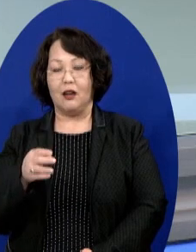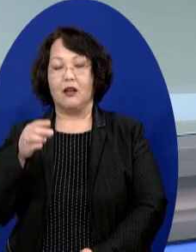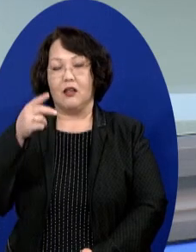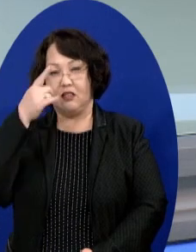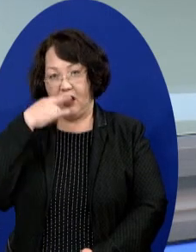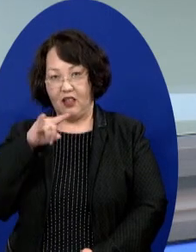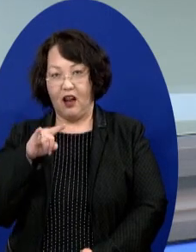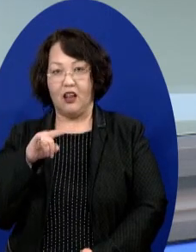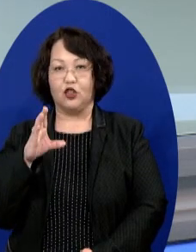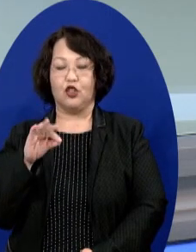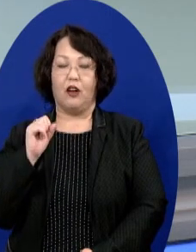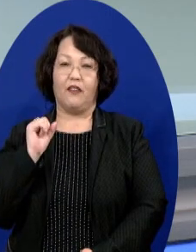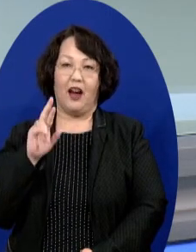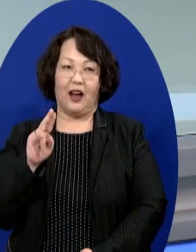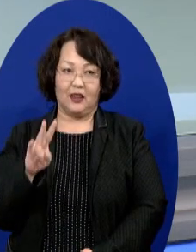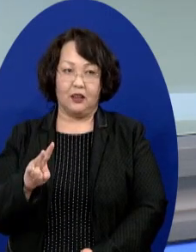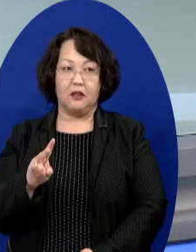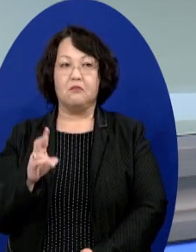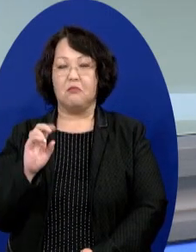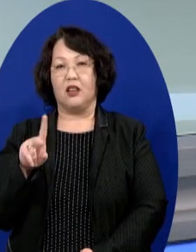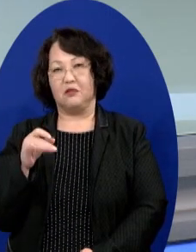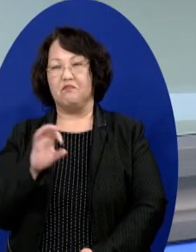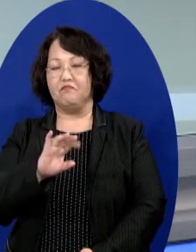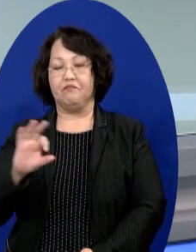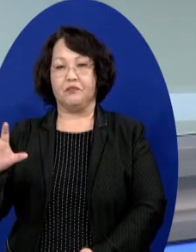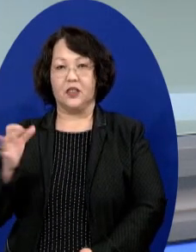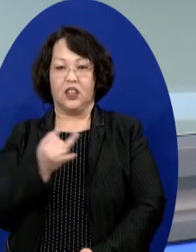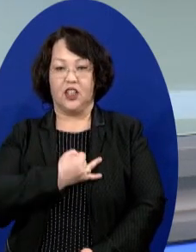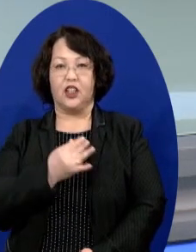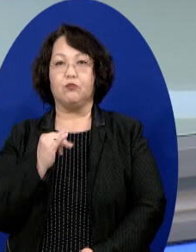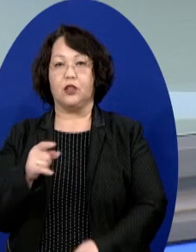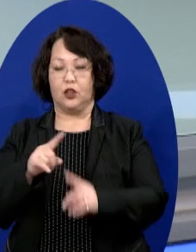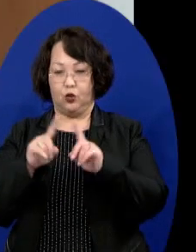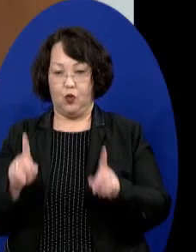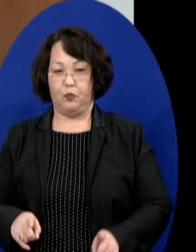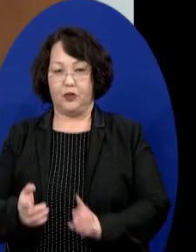улсаас Монгол улсад суух элчин сайд нар итгэмжлэх жуулчлалын өргөн барьсан байна.